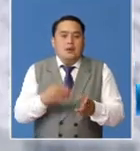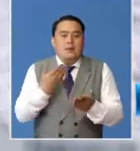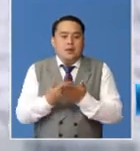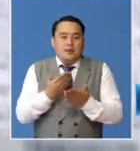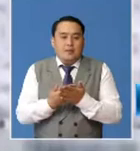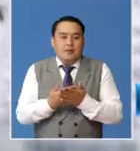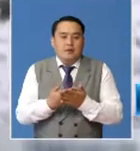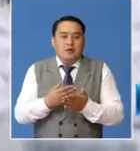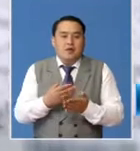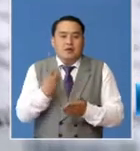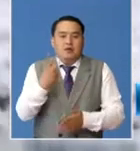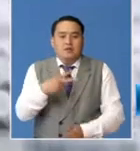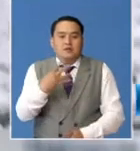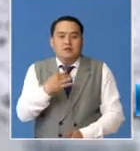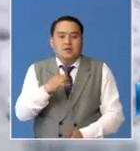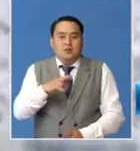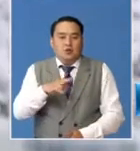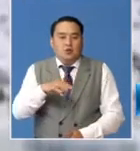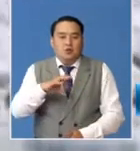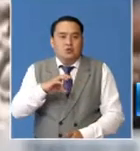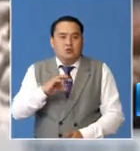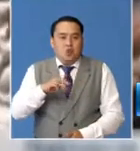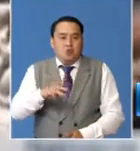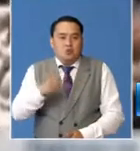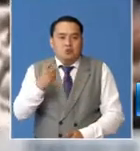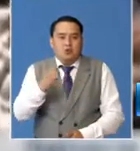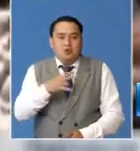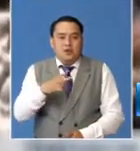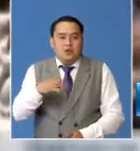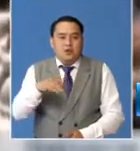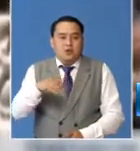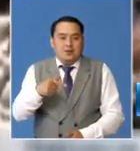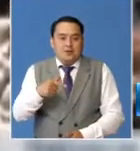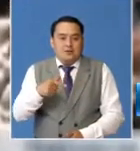данным, он составил почти 20 миллионов сомов. Это около 100 миллионов тенге.